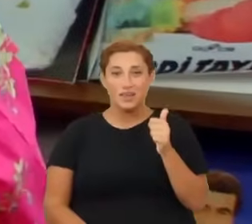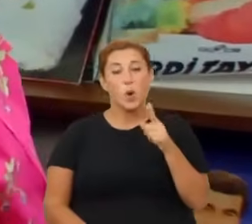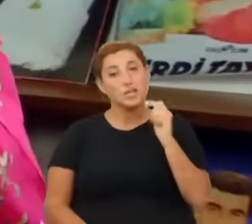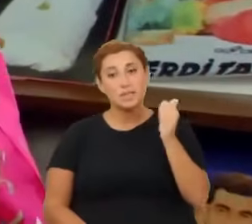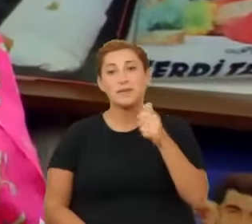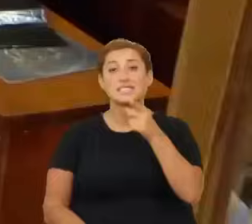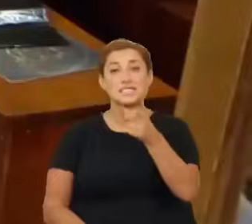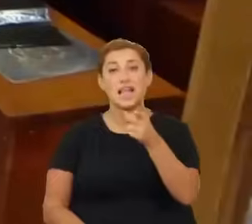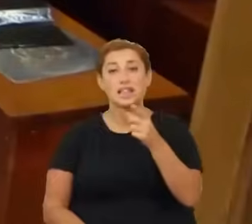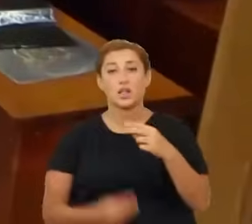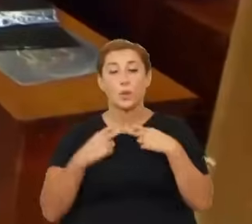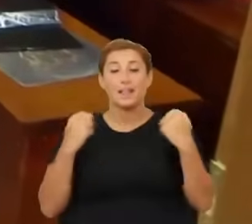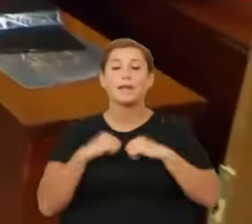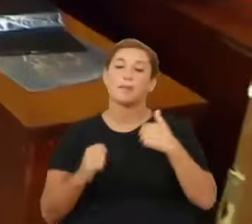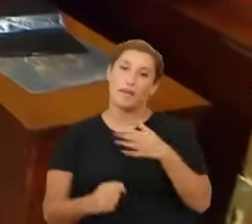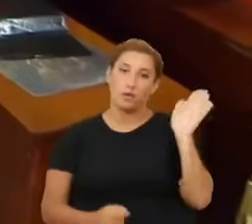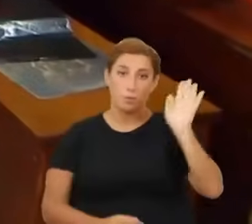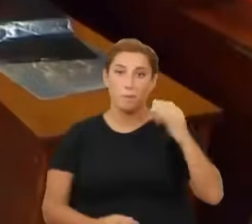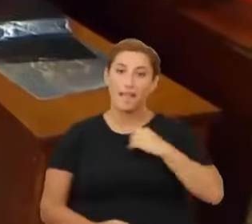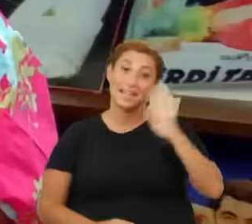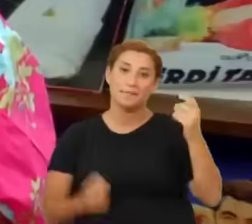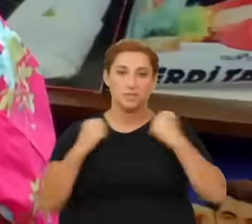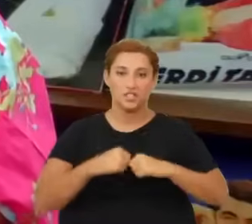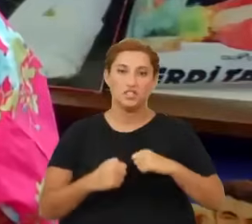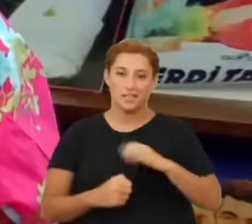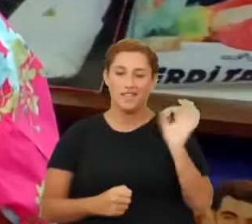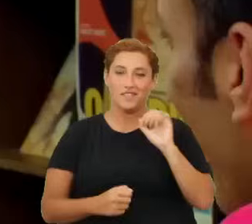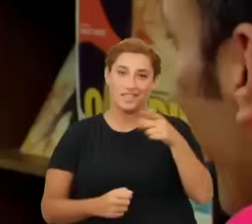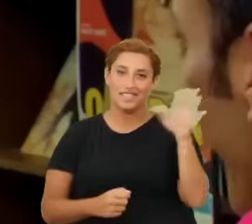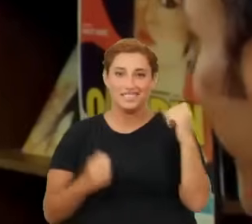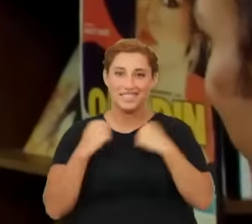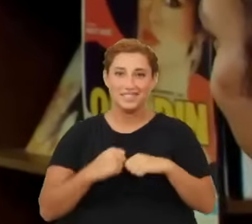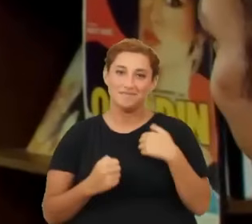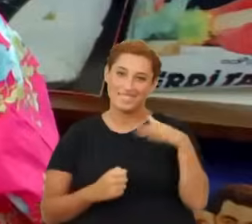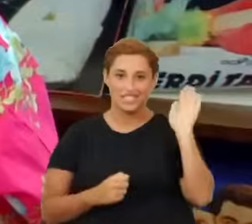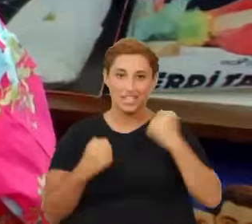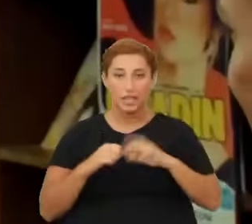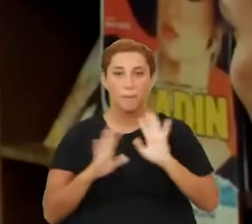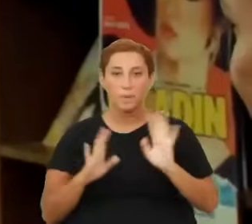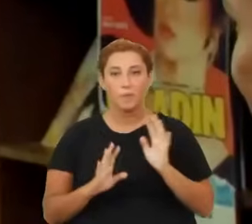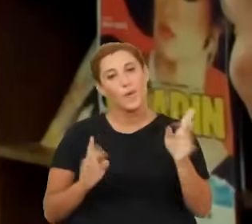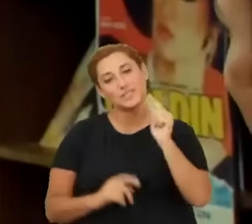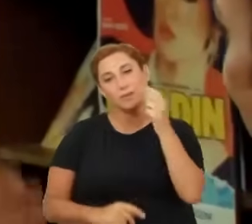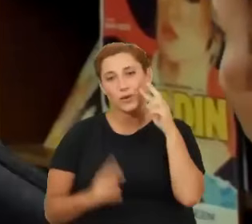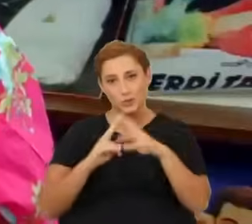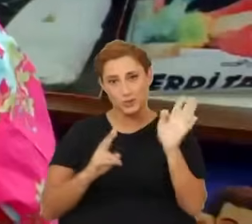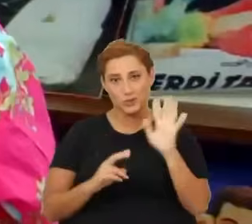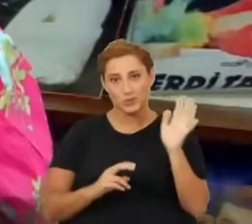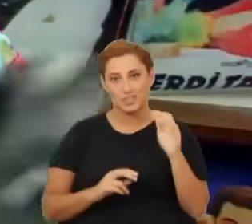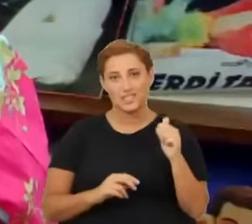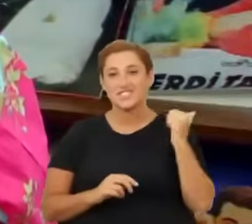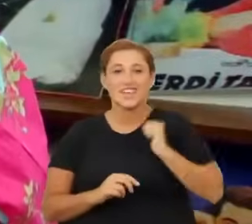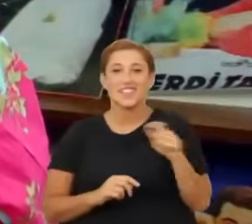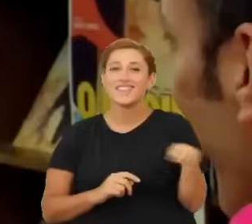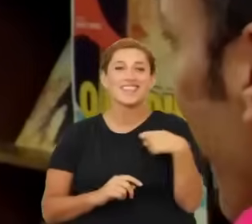O zaman sen gömleği giymeden ben gidiyorum, tamam mı? Ben bence gidince de, giy. Bence de gidince giyeyim. Gidince giy sen. Tamam o zaman. O zaman görüşürüz. O çanta